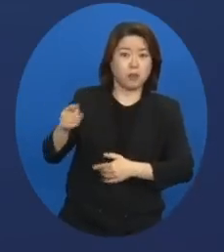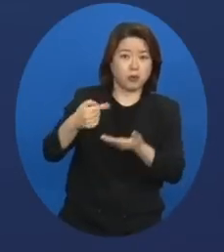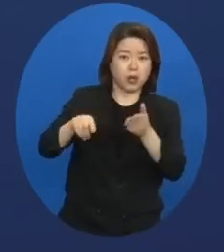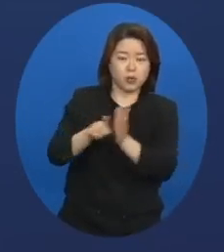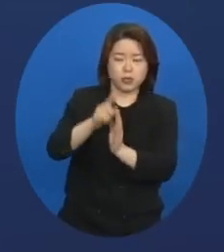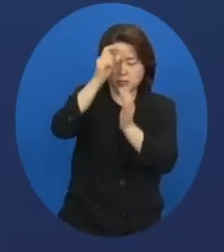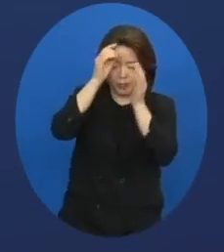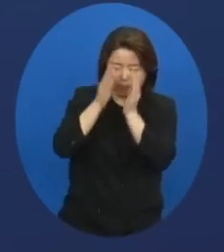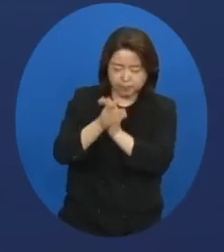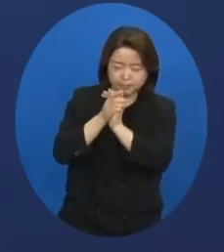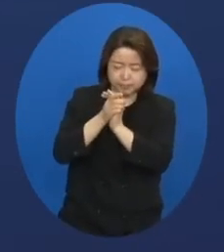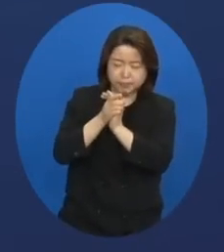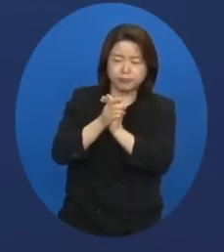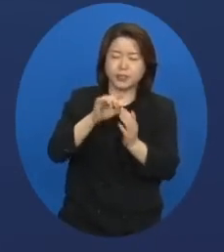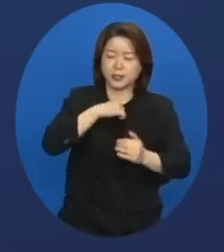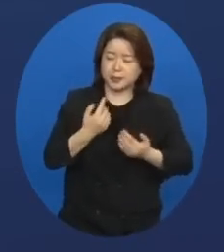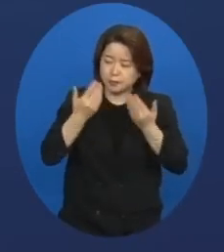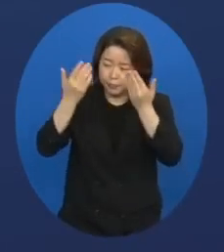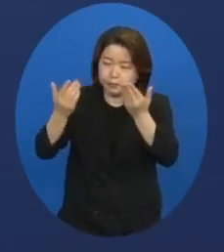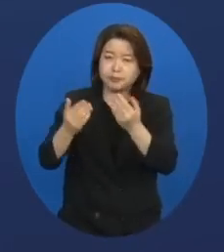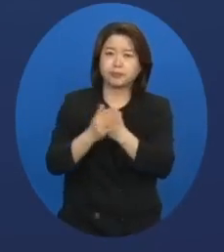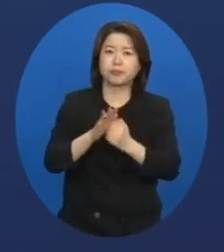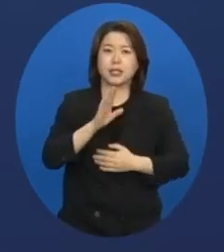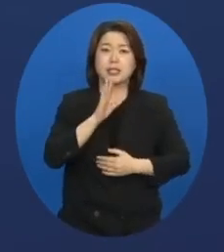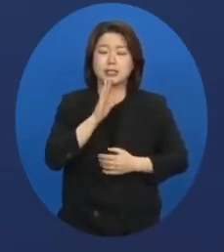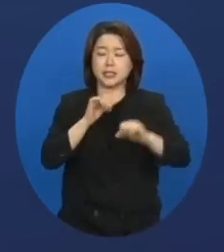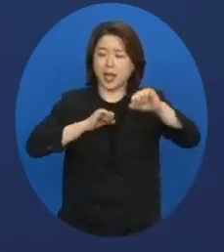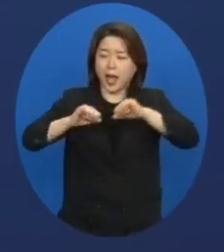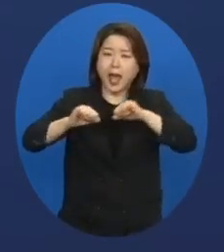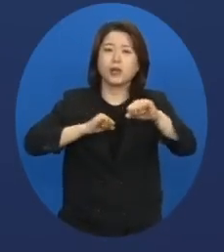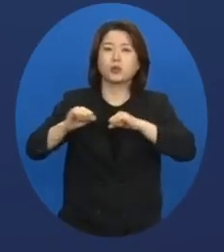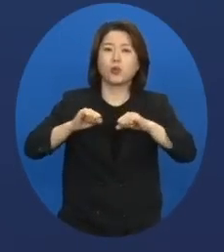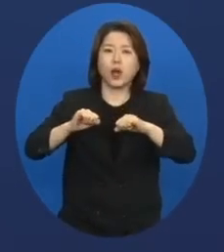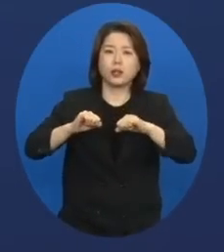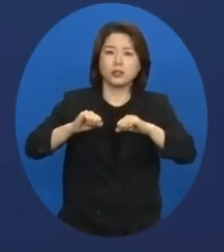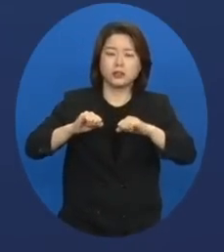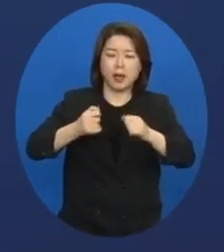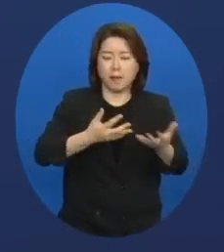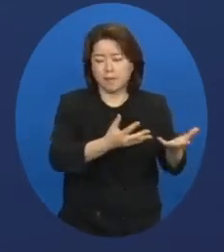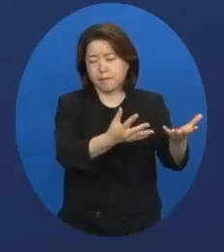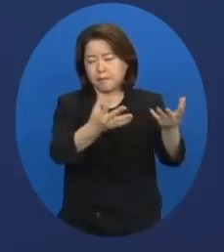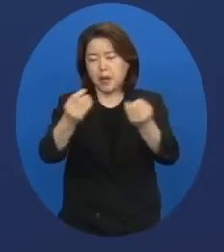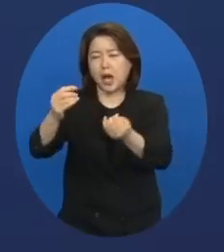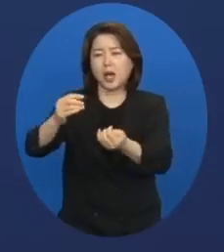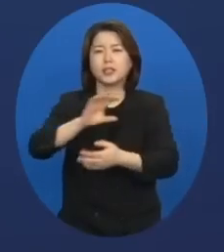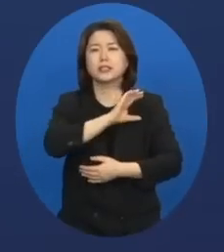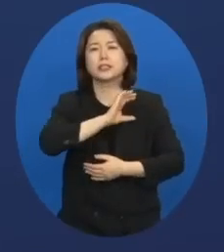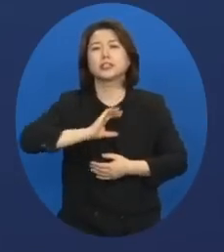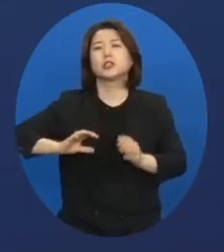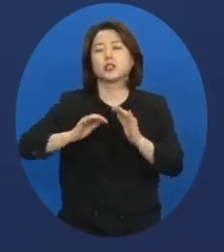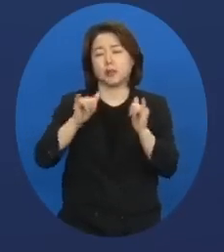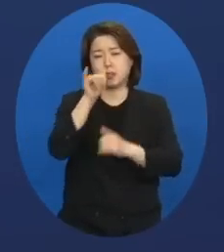그토록 기도하고 헌신하고 그리고 실제로 행동하는 많은 그리스찬들이 있음을